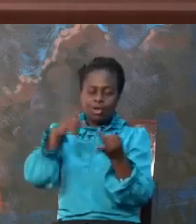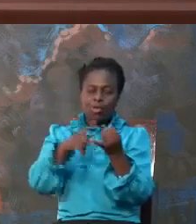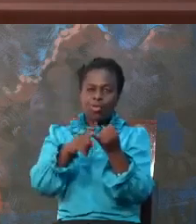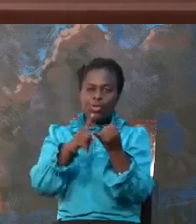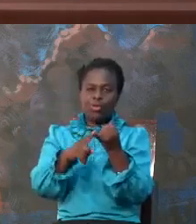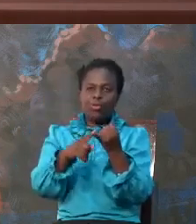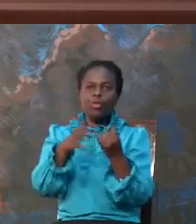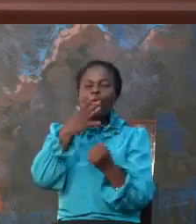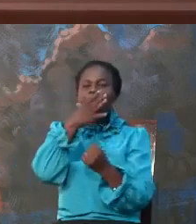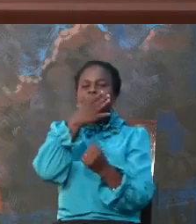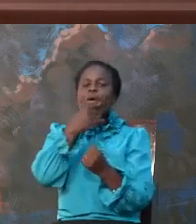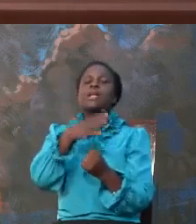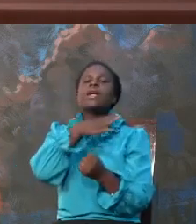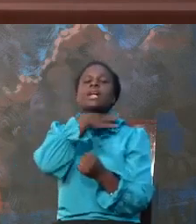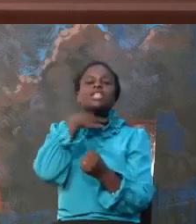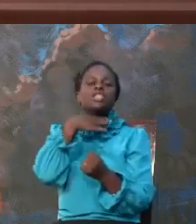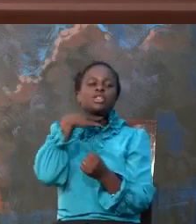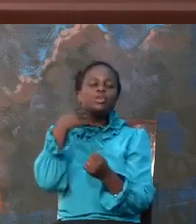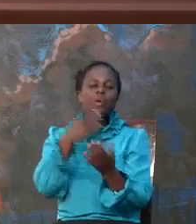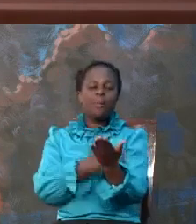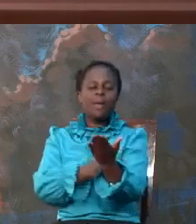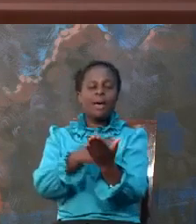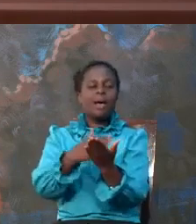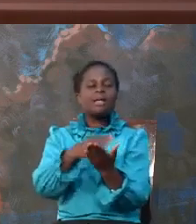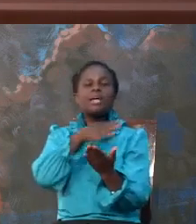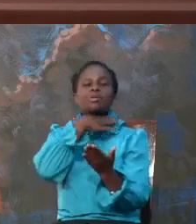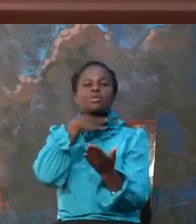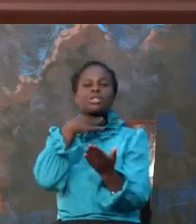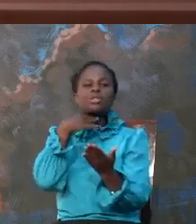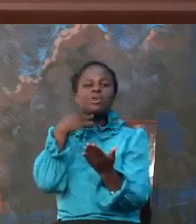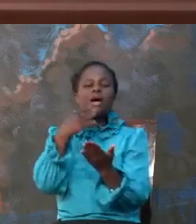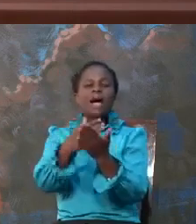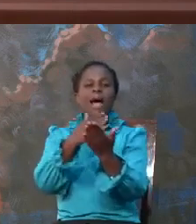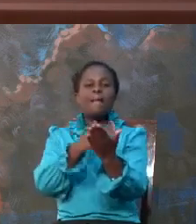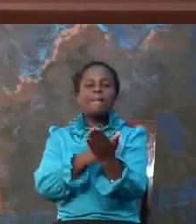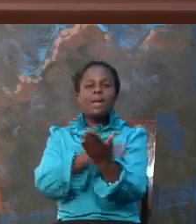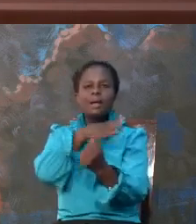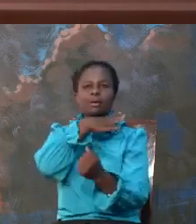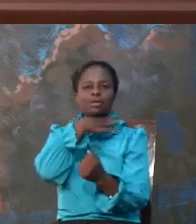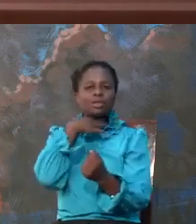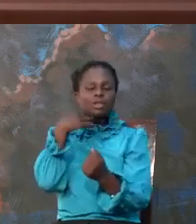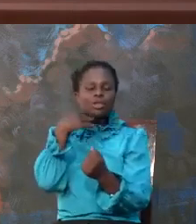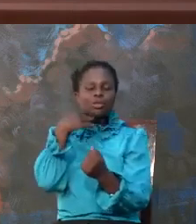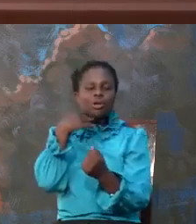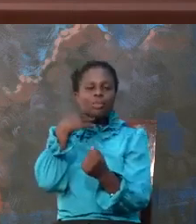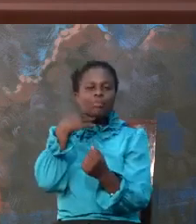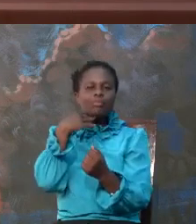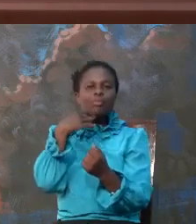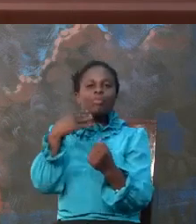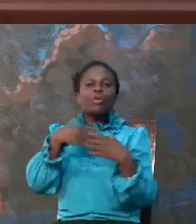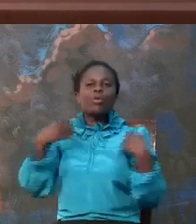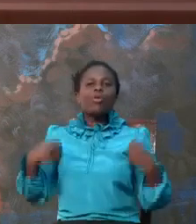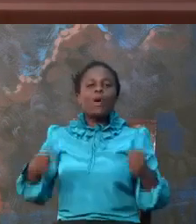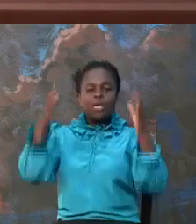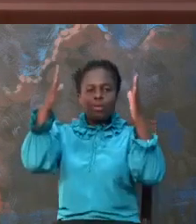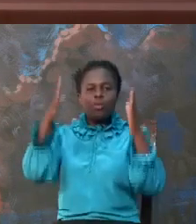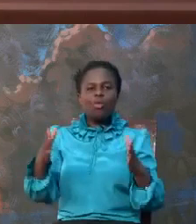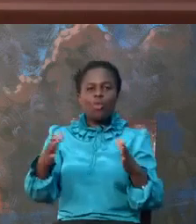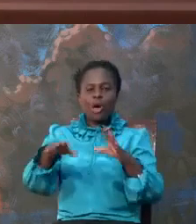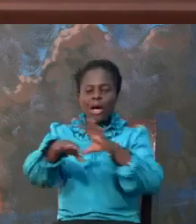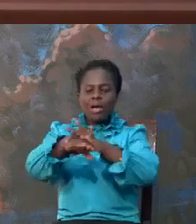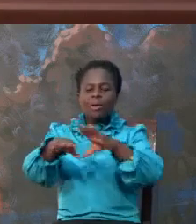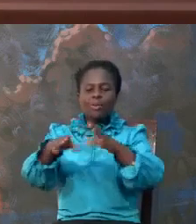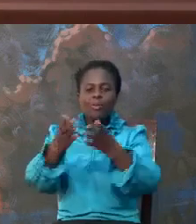alichinjwa. Baada ya kuchinjwa, kabla hajachinjwa, kuhani mkuu aliweka mikono yake juu ya yule mbuzi